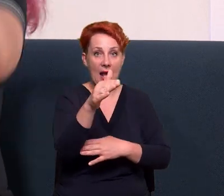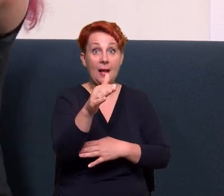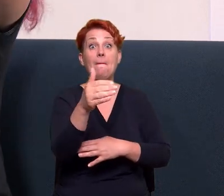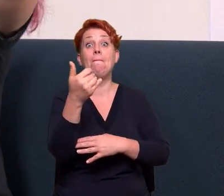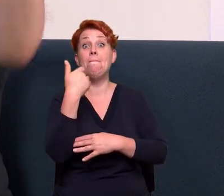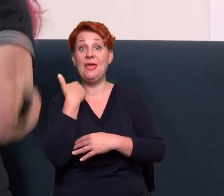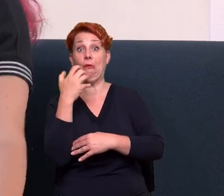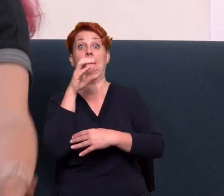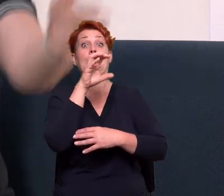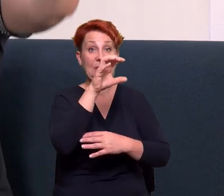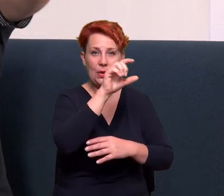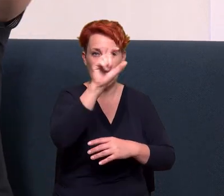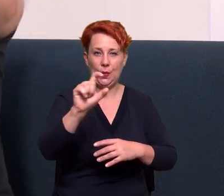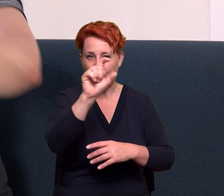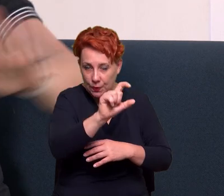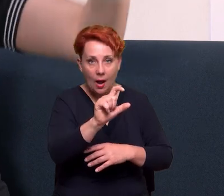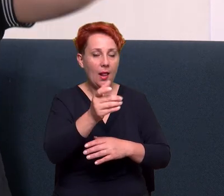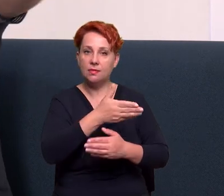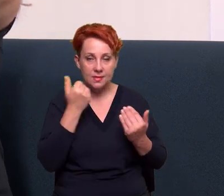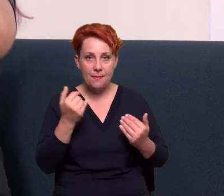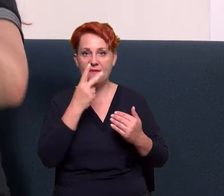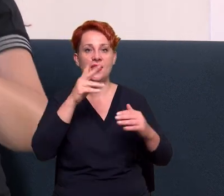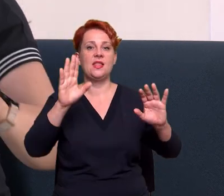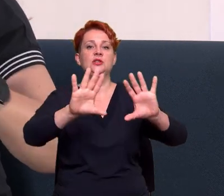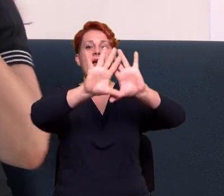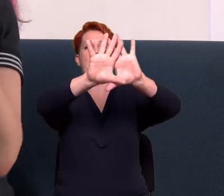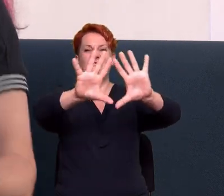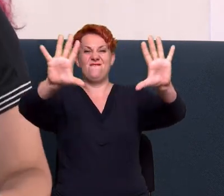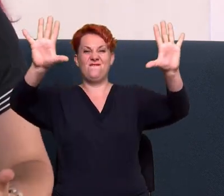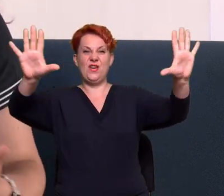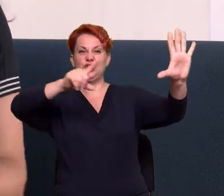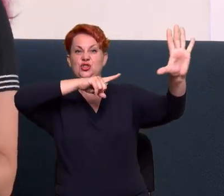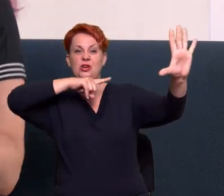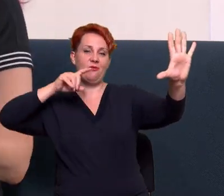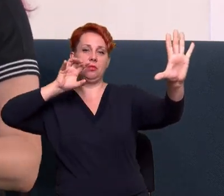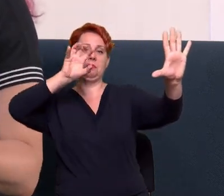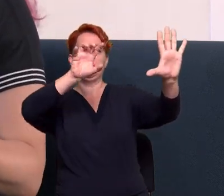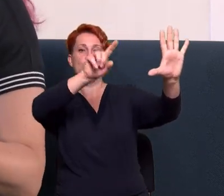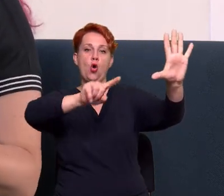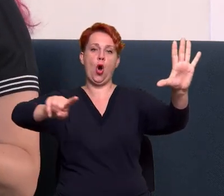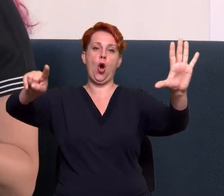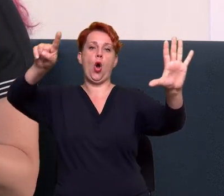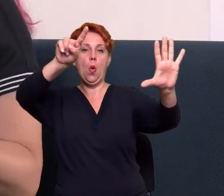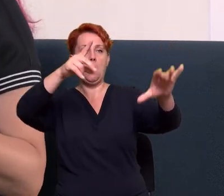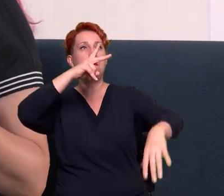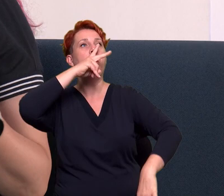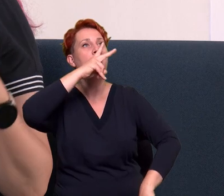nie ma. To jest wielka czerwona płachta z widocznym kołem. I to pokazuje jeszcze coś innego. To znaczy, to robi ogromne wrażenie